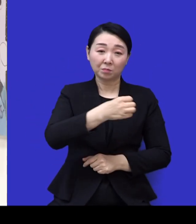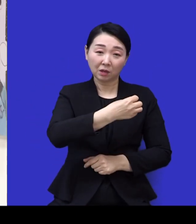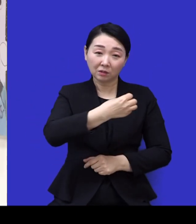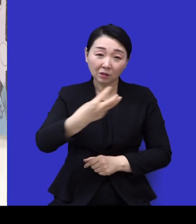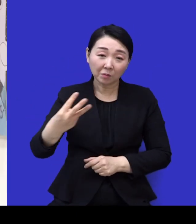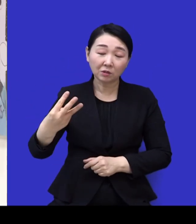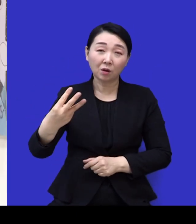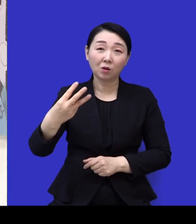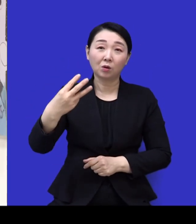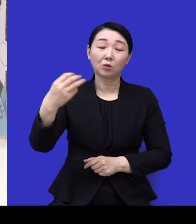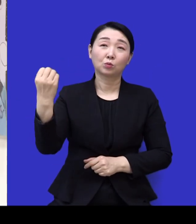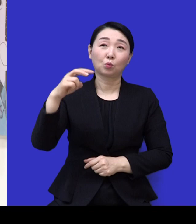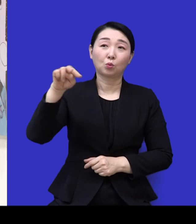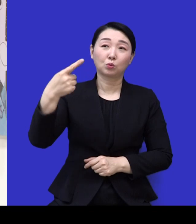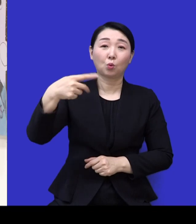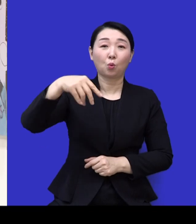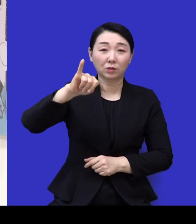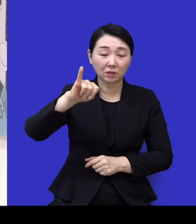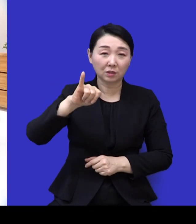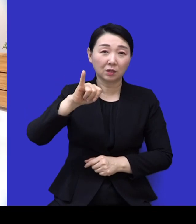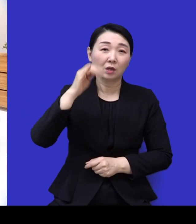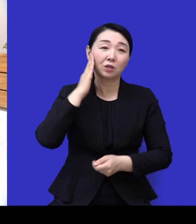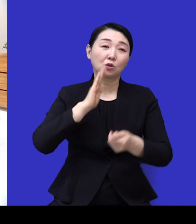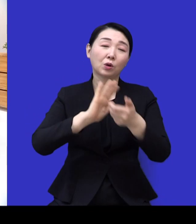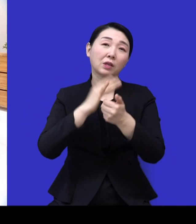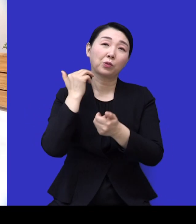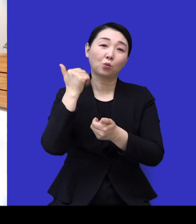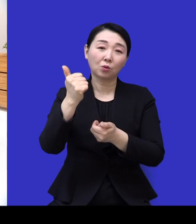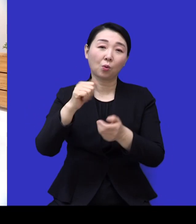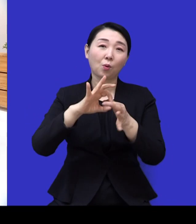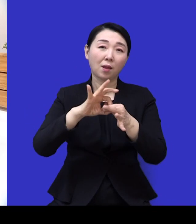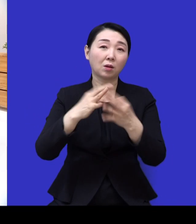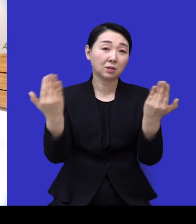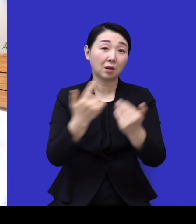소니라는 브랜드를 하면서 또 청와대 대통령실도 일을 하면서